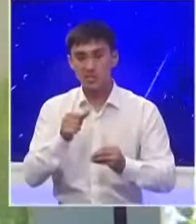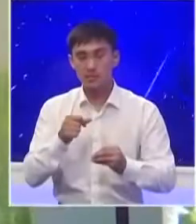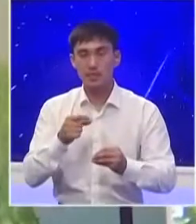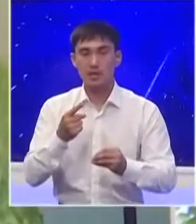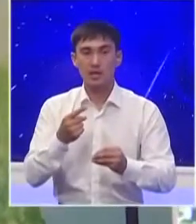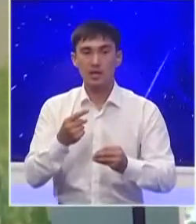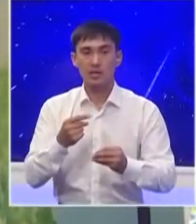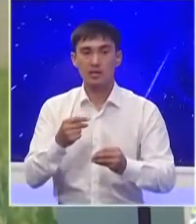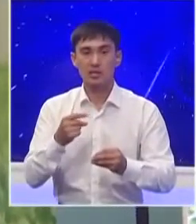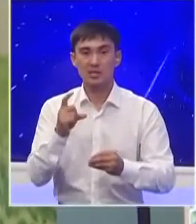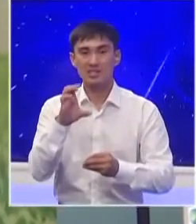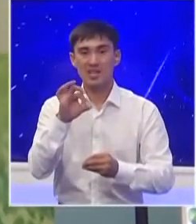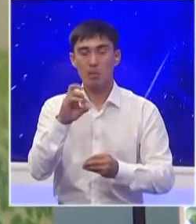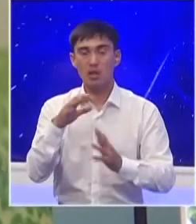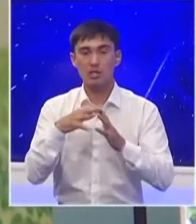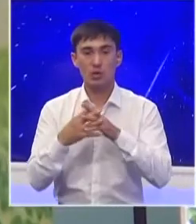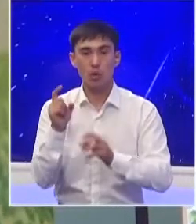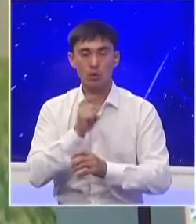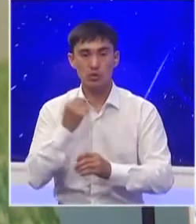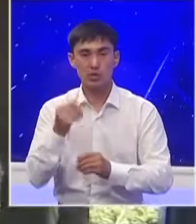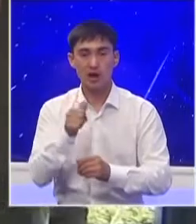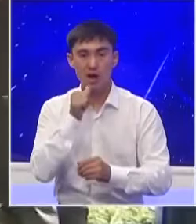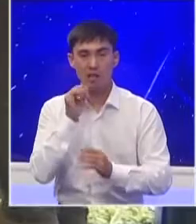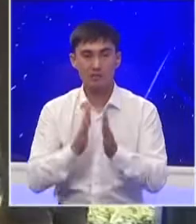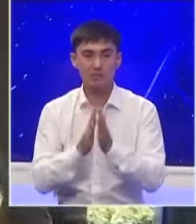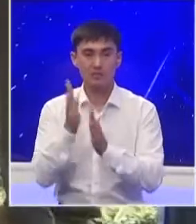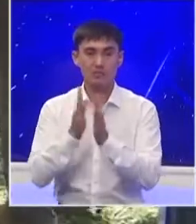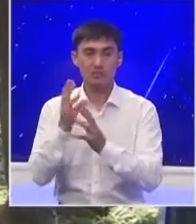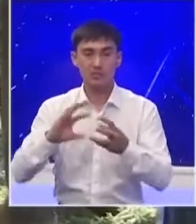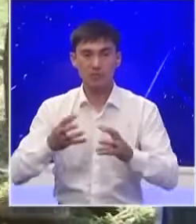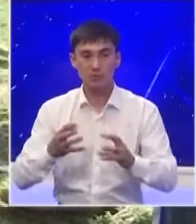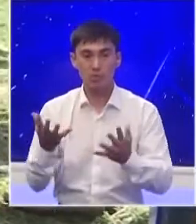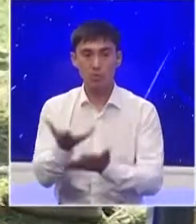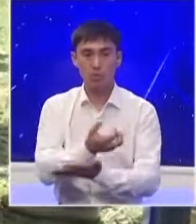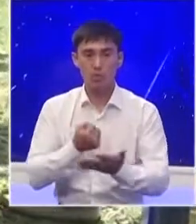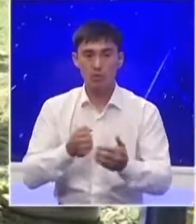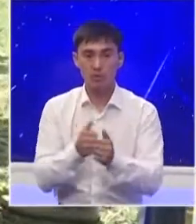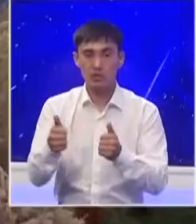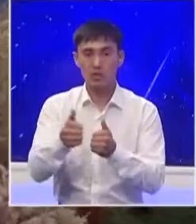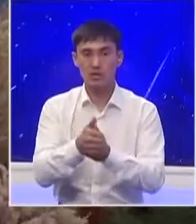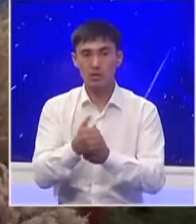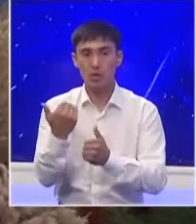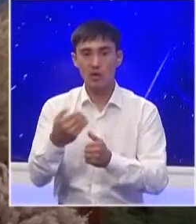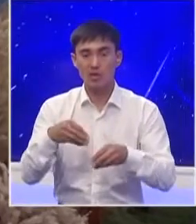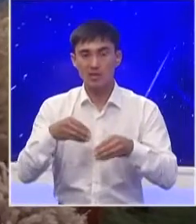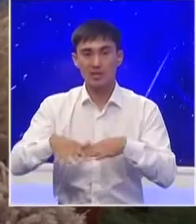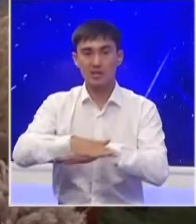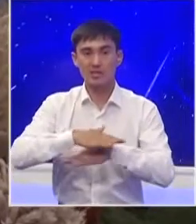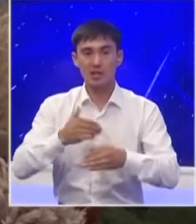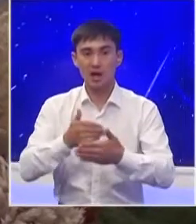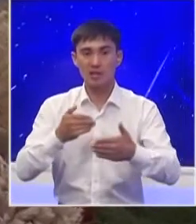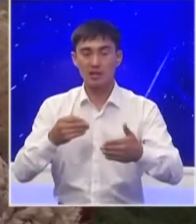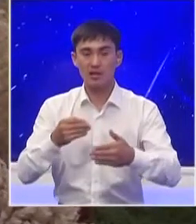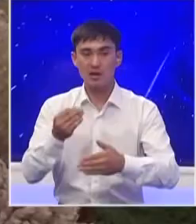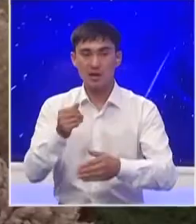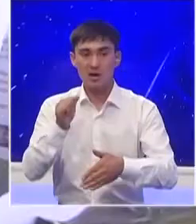отырғандардың бірі Самал шаруа қожалығы. Қан қызылшасын өсіруден әсіресе мол өнім жинаудан алдыңғы қатарда. Оған егістікке алдын ала қамдану